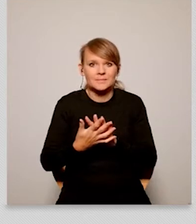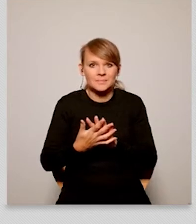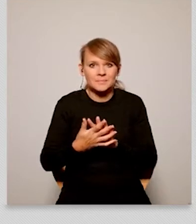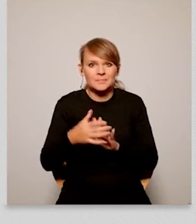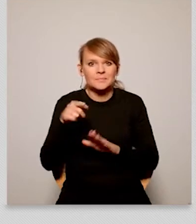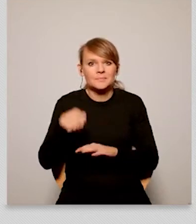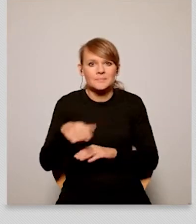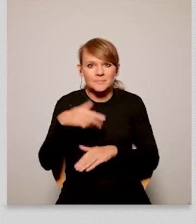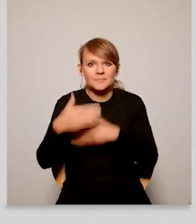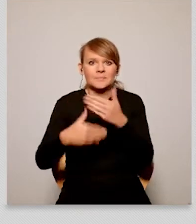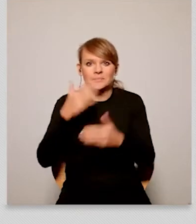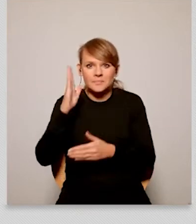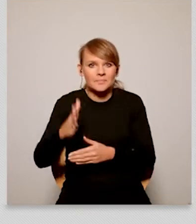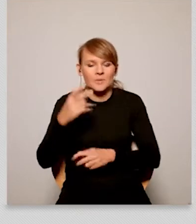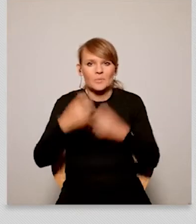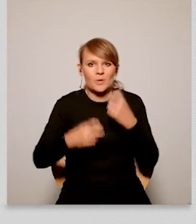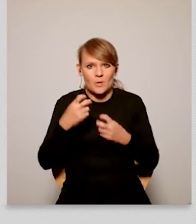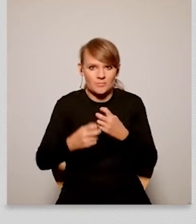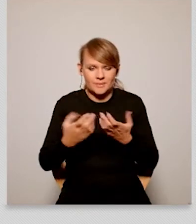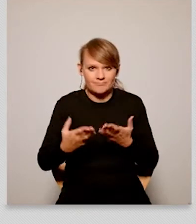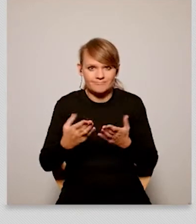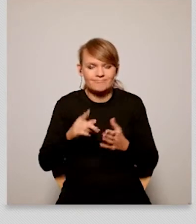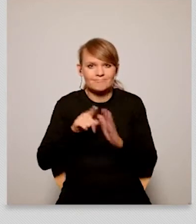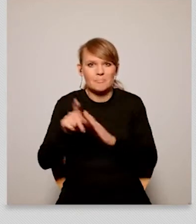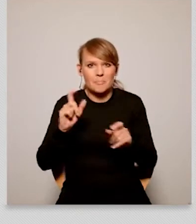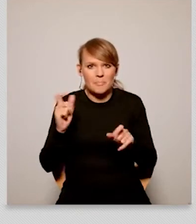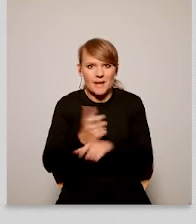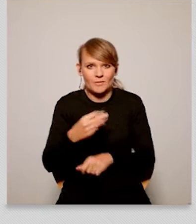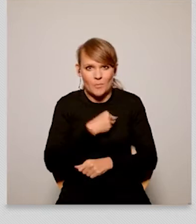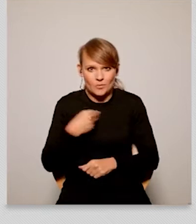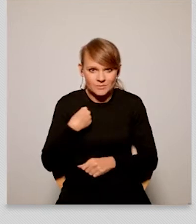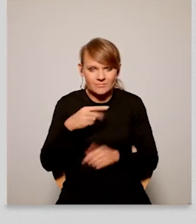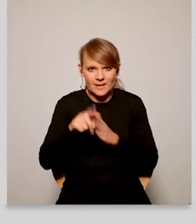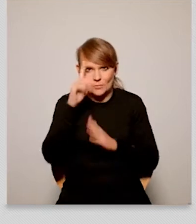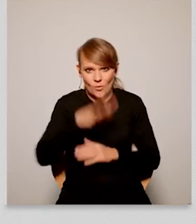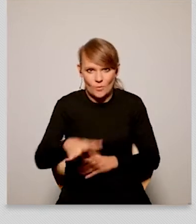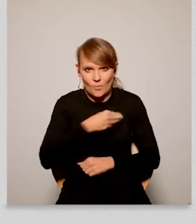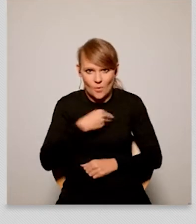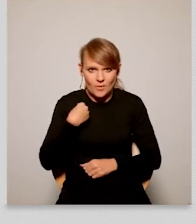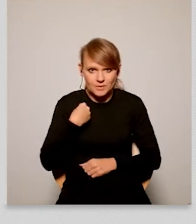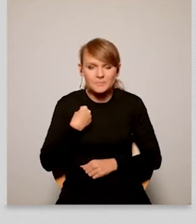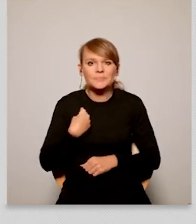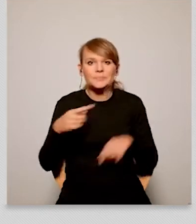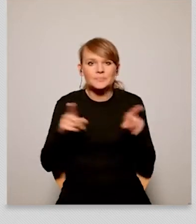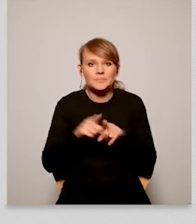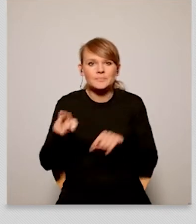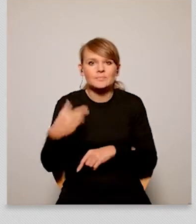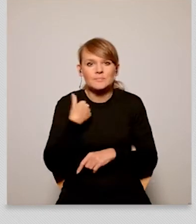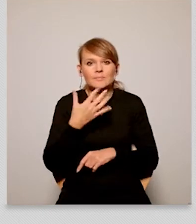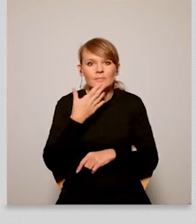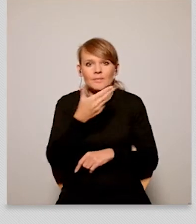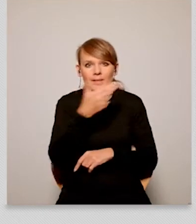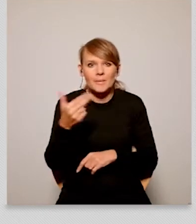będzie stwarzać dla państwa polskiego i dla społeczeństwa polskiego. Mówiła też o kwestiach związanych ze sprawiedliwą